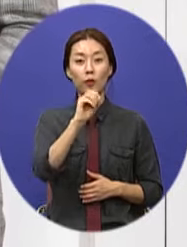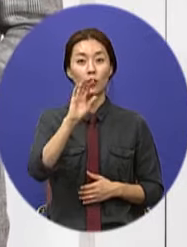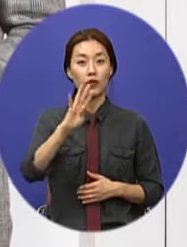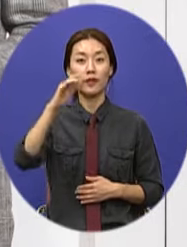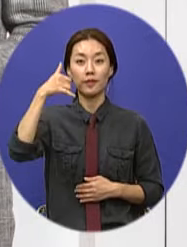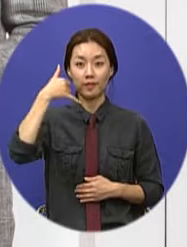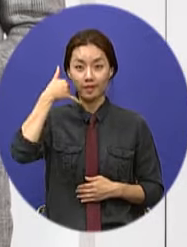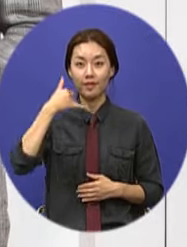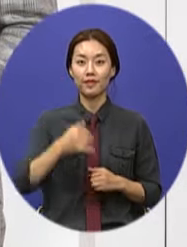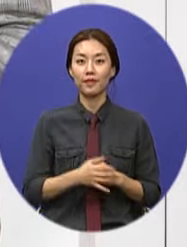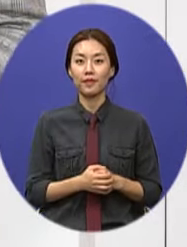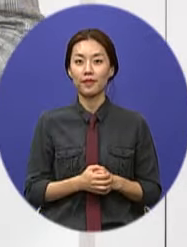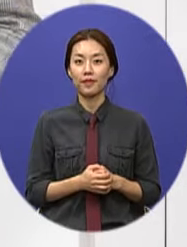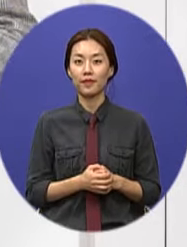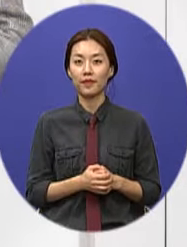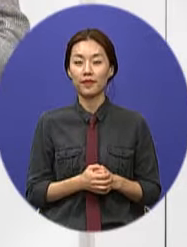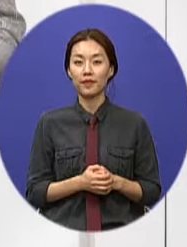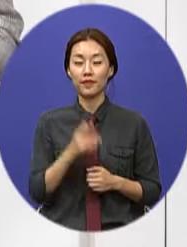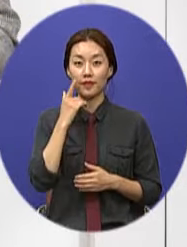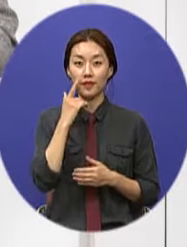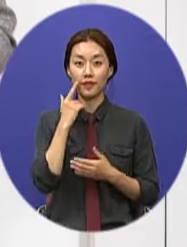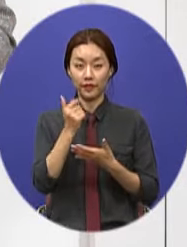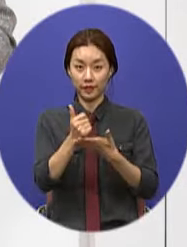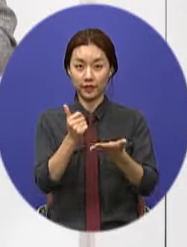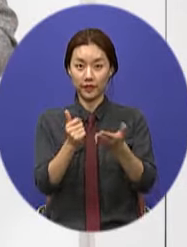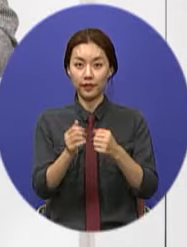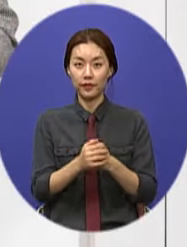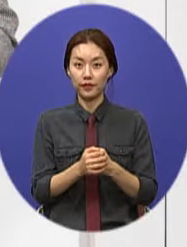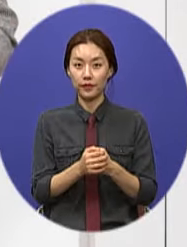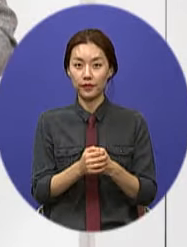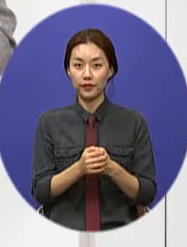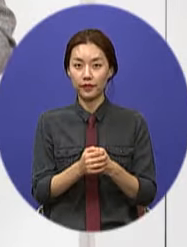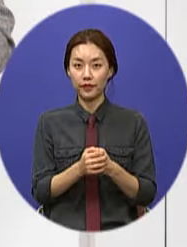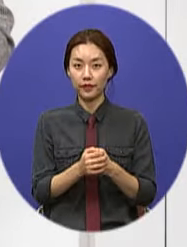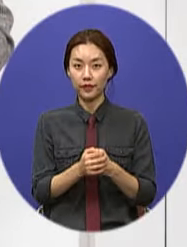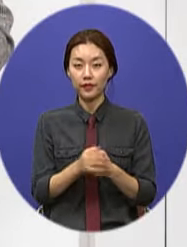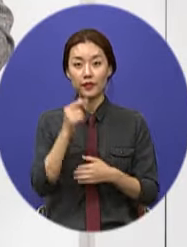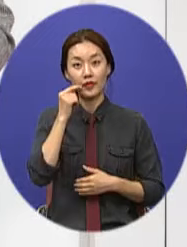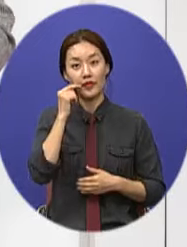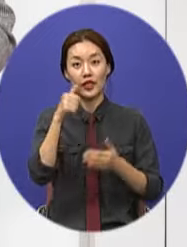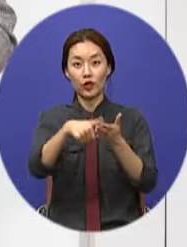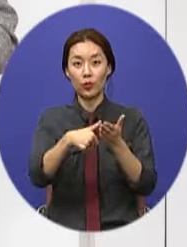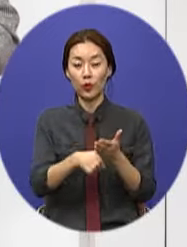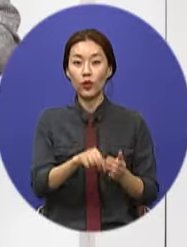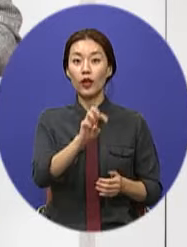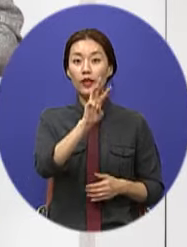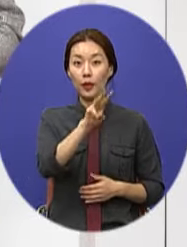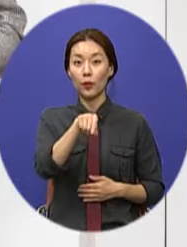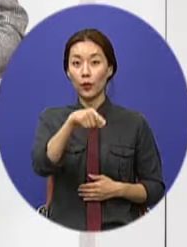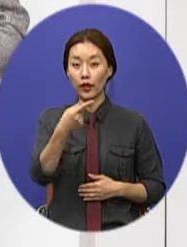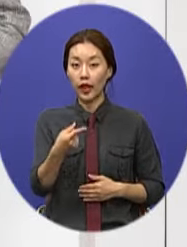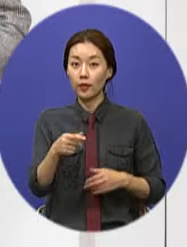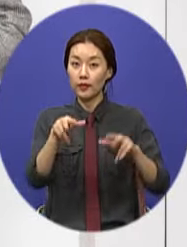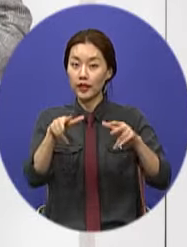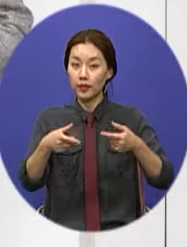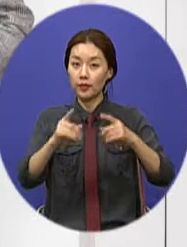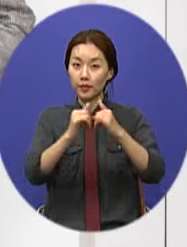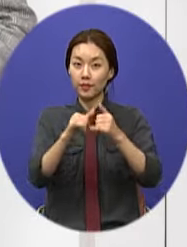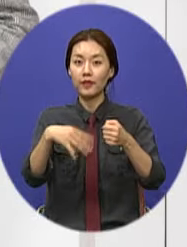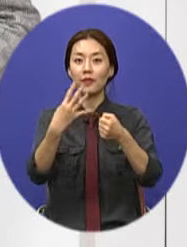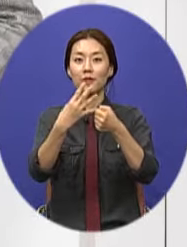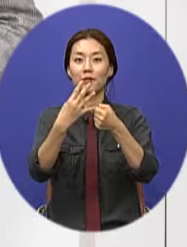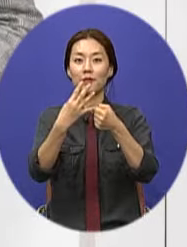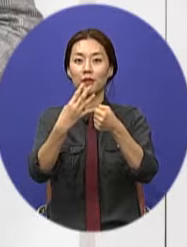전화하시고요. 우리 아버님께서 그 퀴즈 인기상 투표가 3번 누르셔가지고 우리 아버님이 네 번째니까